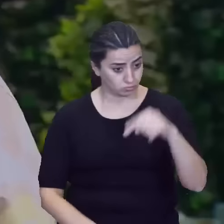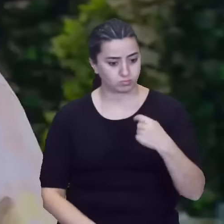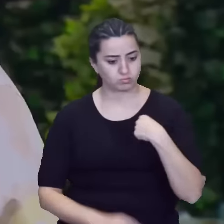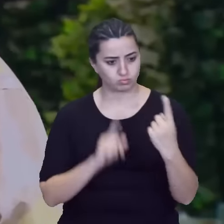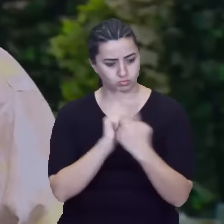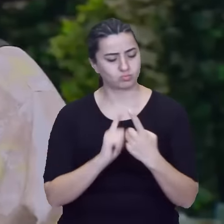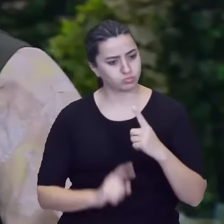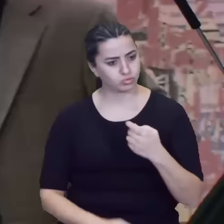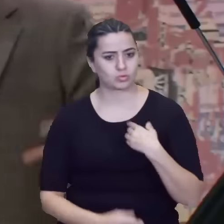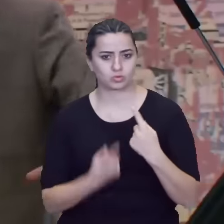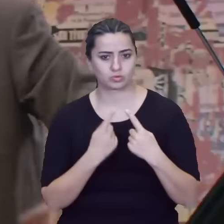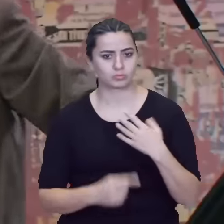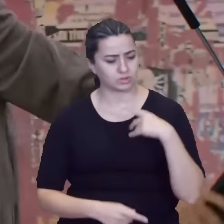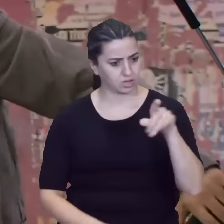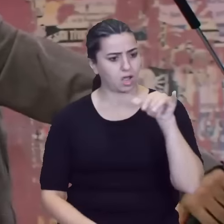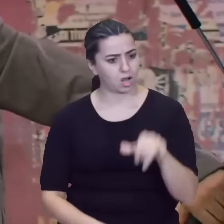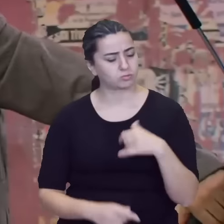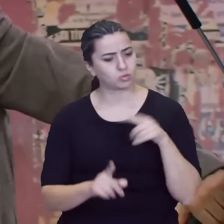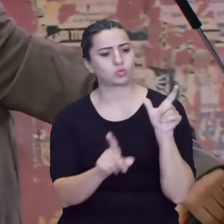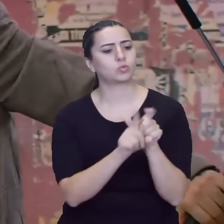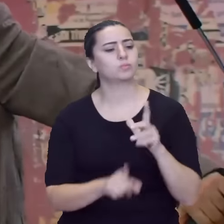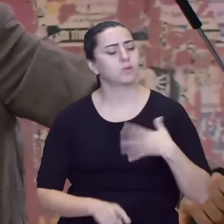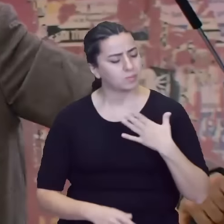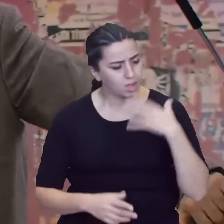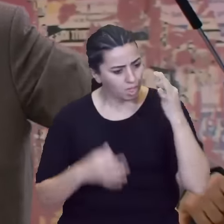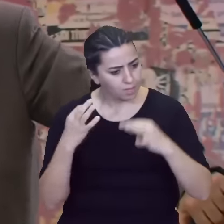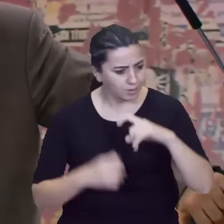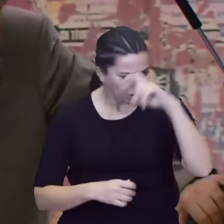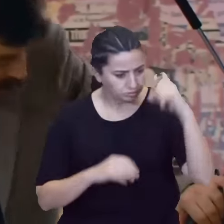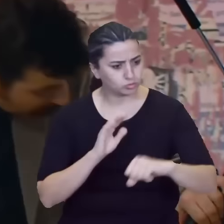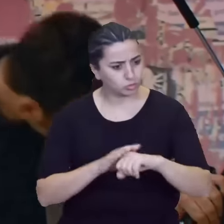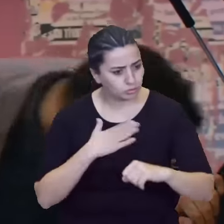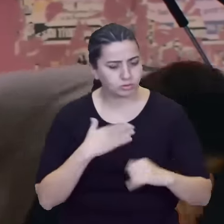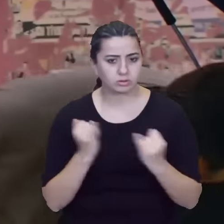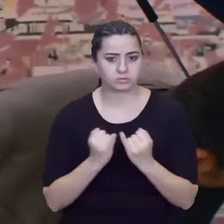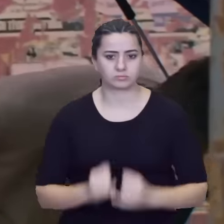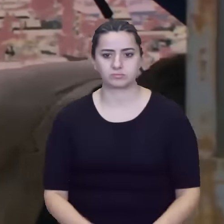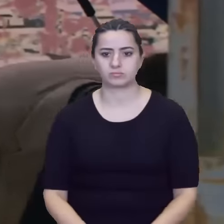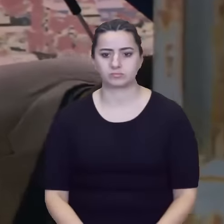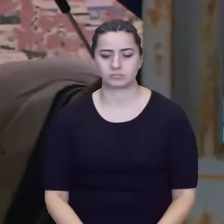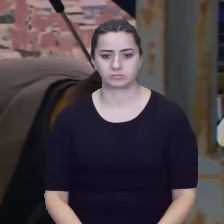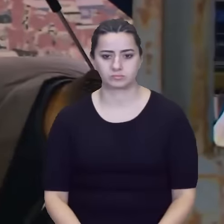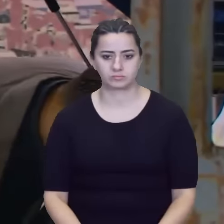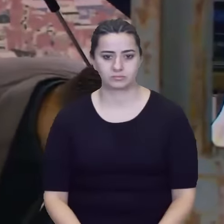bulsun, tamam mı? Tamam abi. Ben senin hakkını korurum ya, merak etme. Emekçi kardeşim benim. Kalabalık dağılmış.